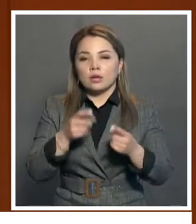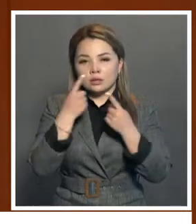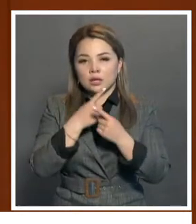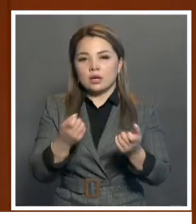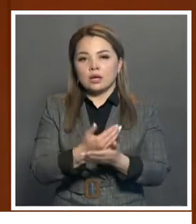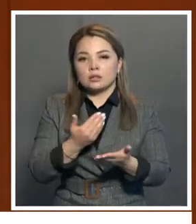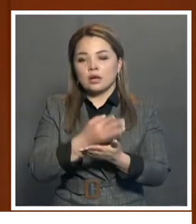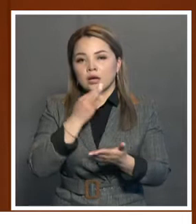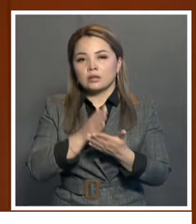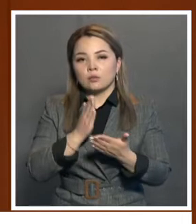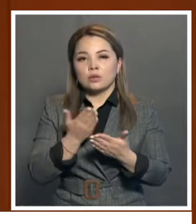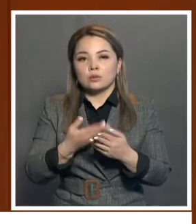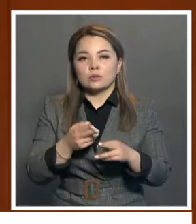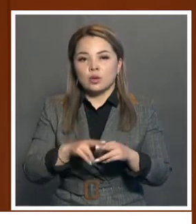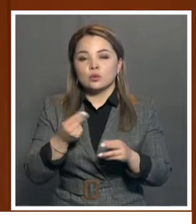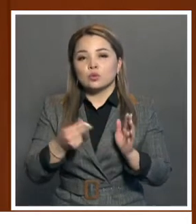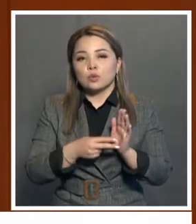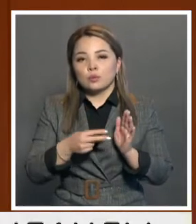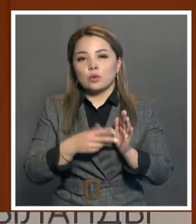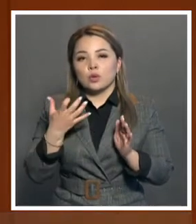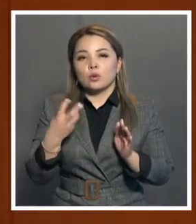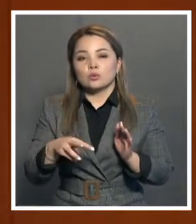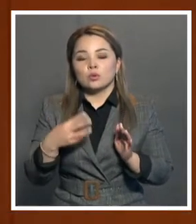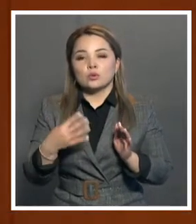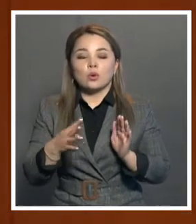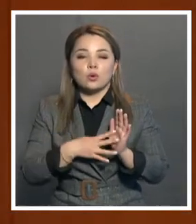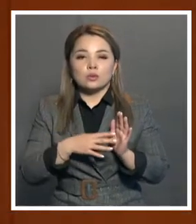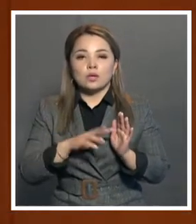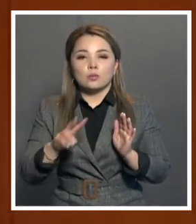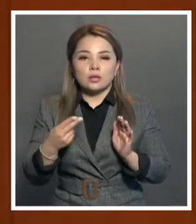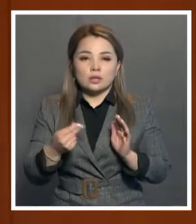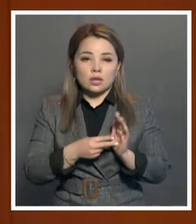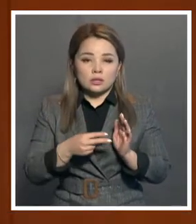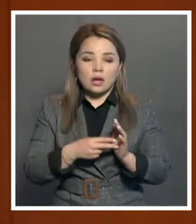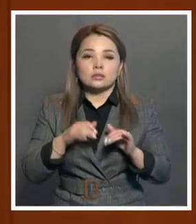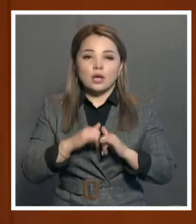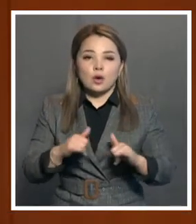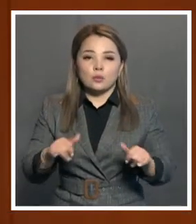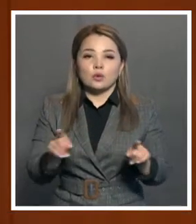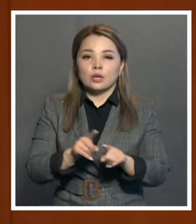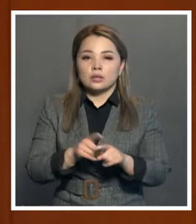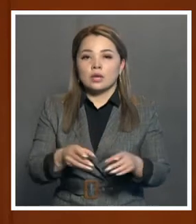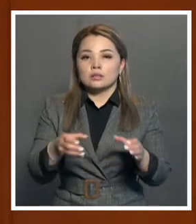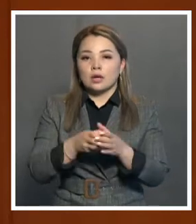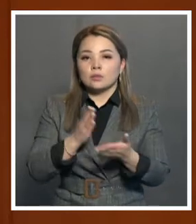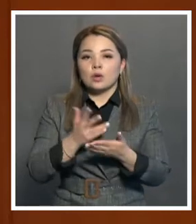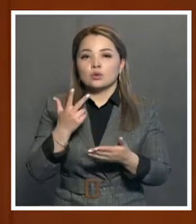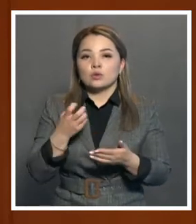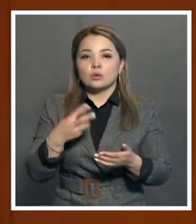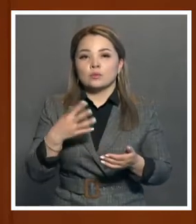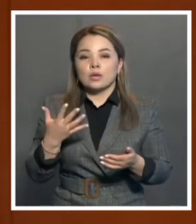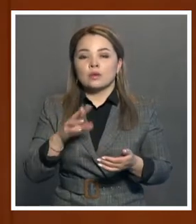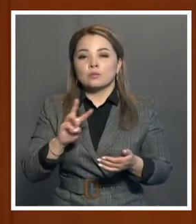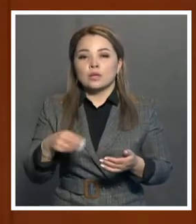қажет. Олардың жалпы сомасы 539 миллиард теңге болса, оның ішінде дамуға арналған трансферттер 335 миллиард